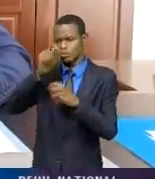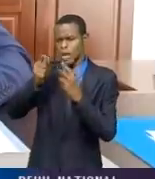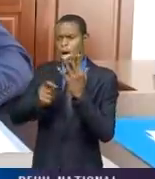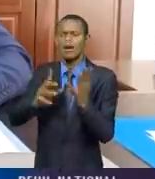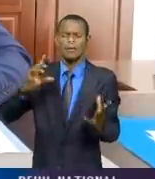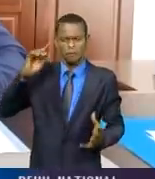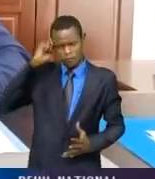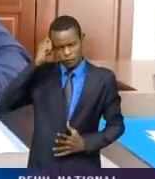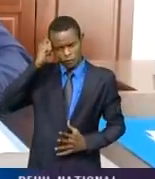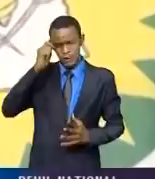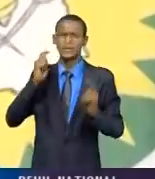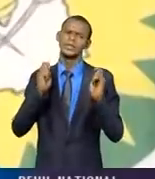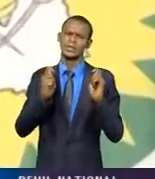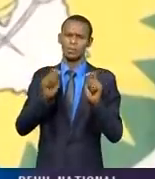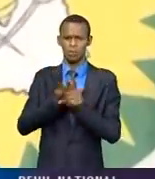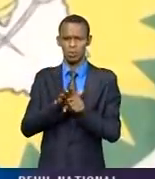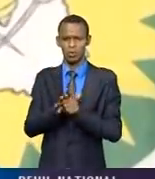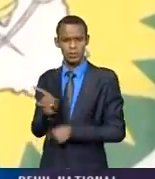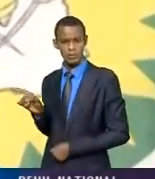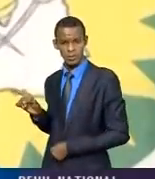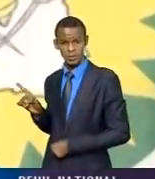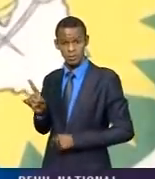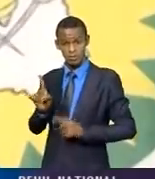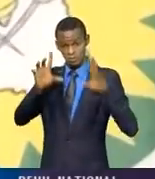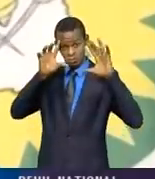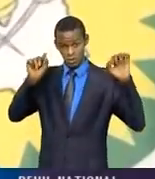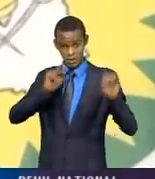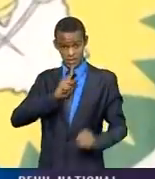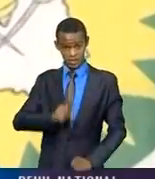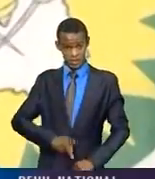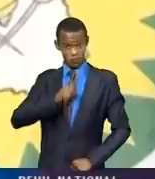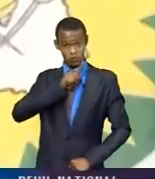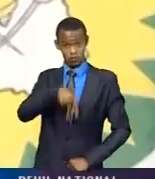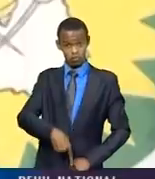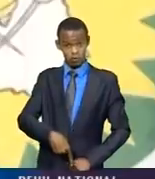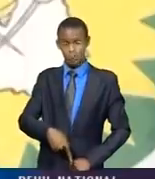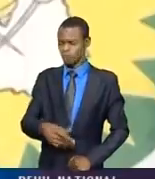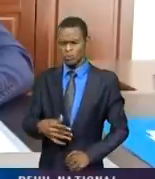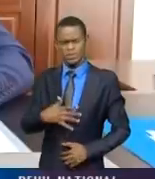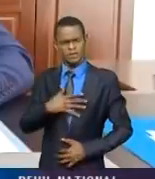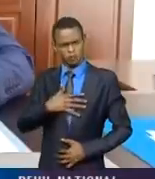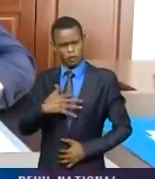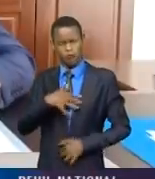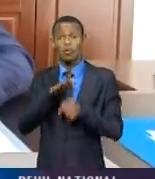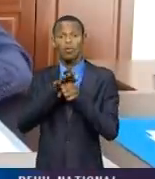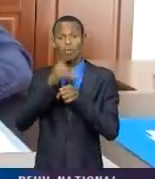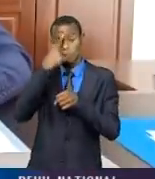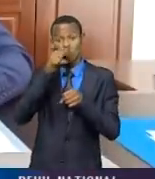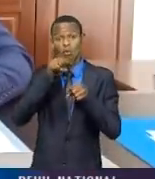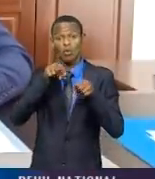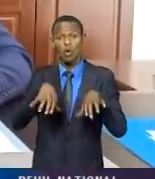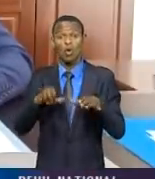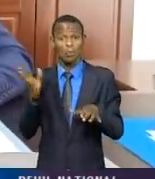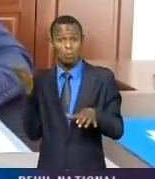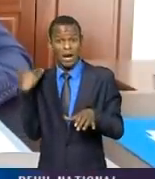présent jeu ça vous c'était monsieur qui a beaucoup lutté or les pannes ans de ce pays avec ses compagnons de